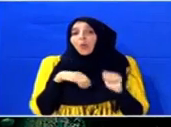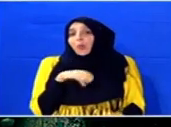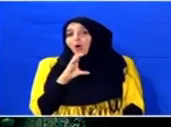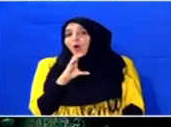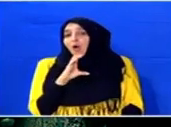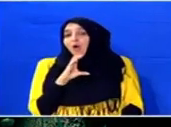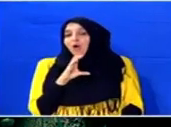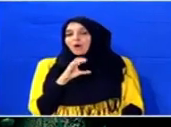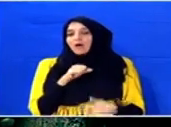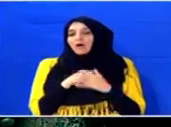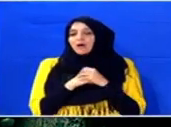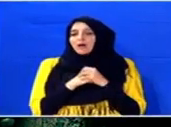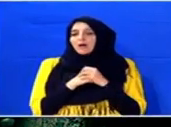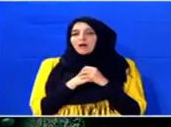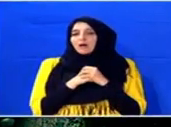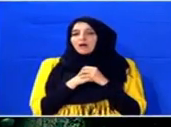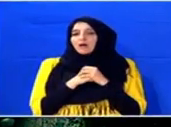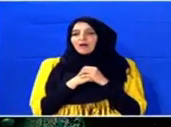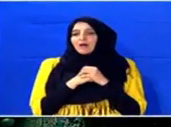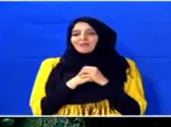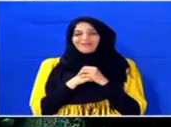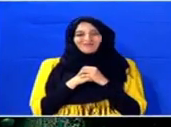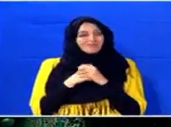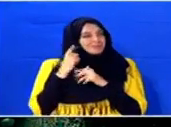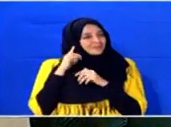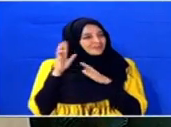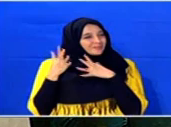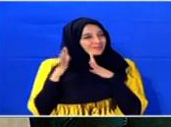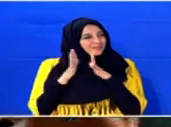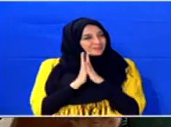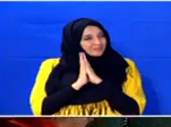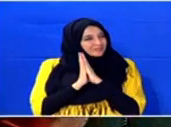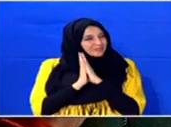قطع اراضي يعني كثيره جدا جدا